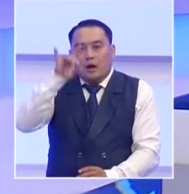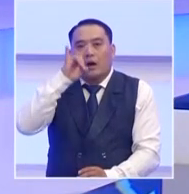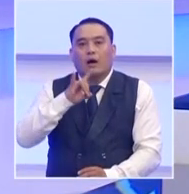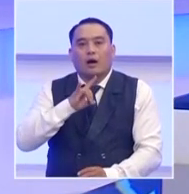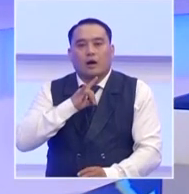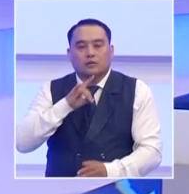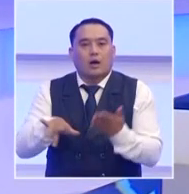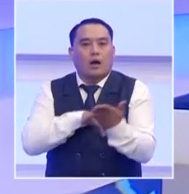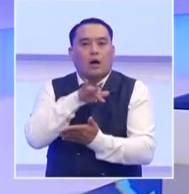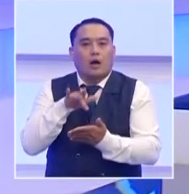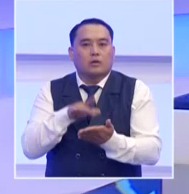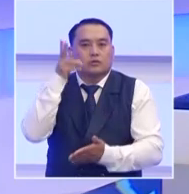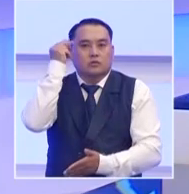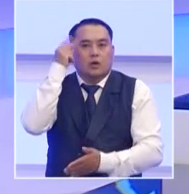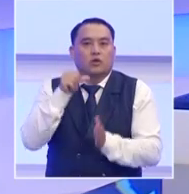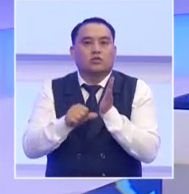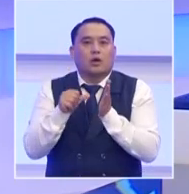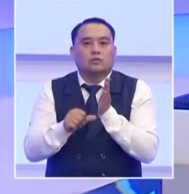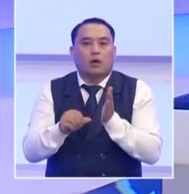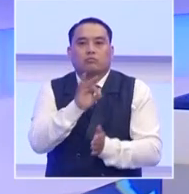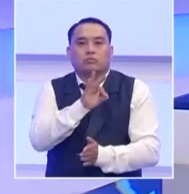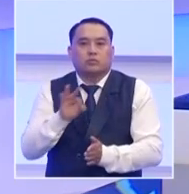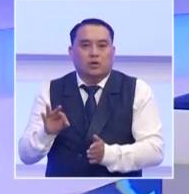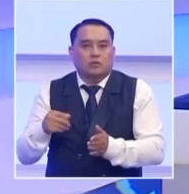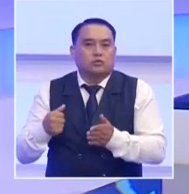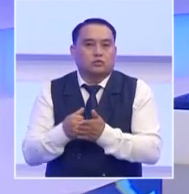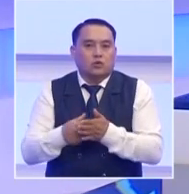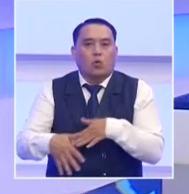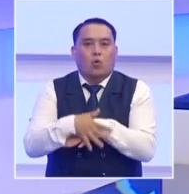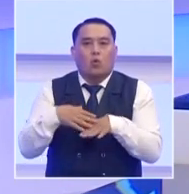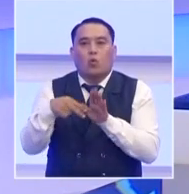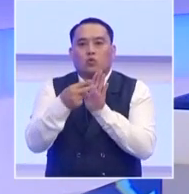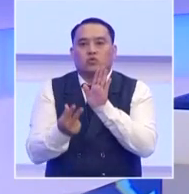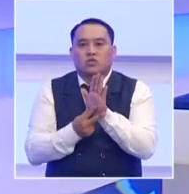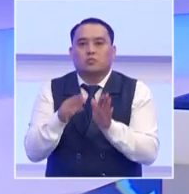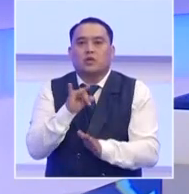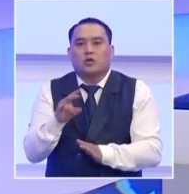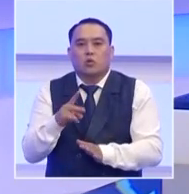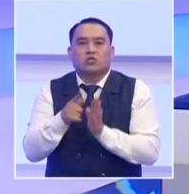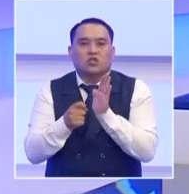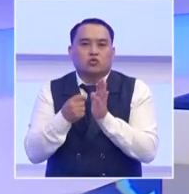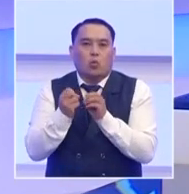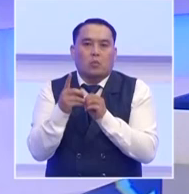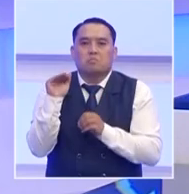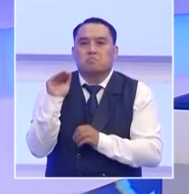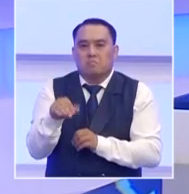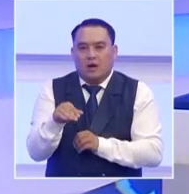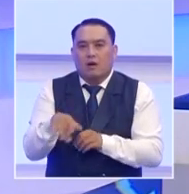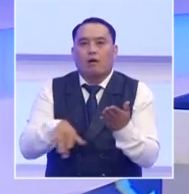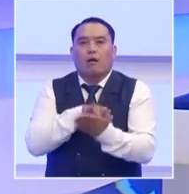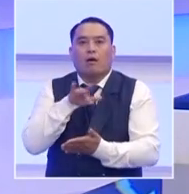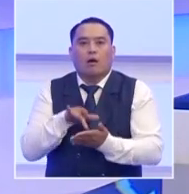Қазақстанда қалалықтар саны 60%-ға жақындады. Жалпы халық саны 18 миллион 711 мыңнан асқан. Оның ішінде